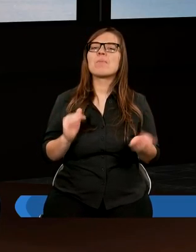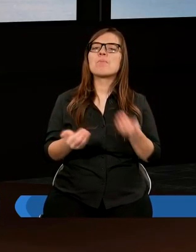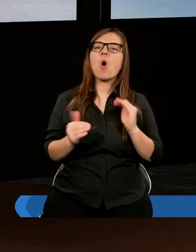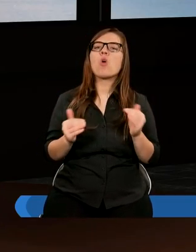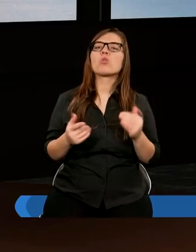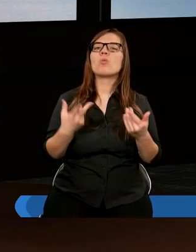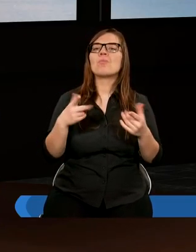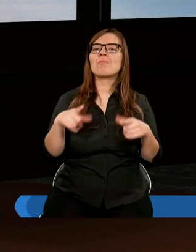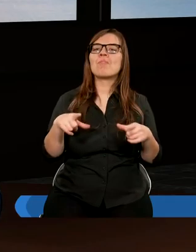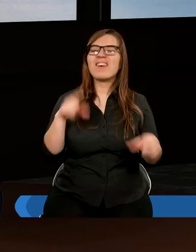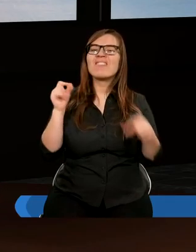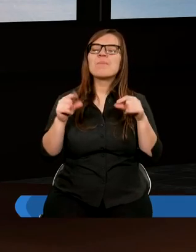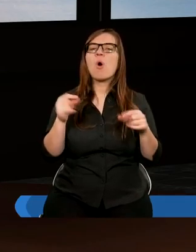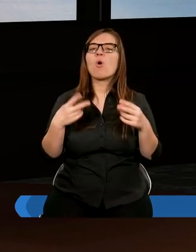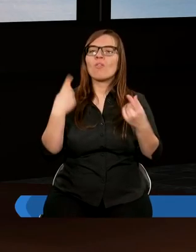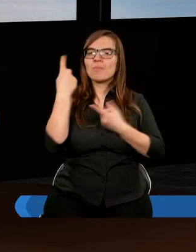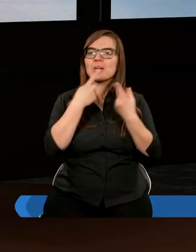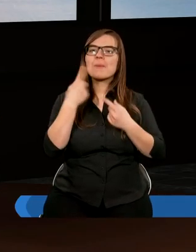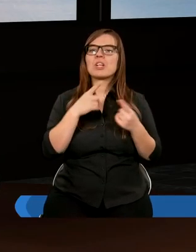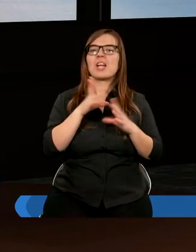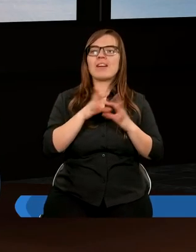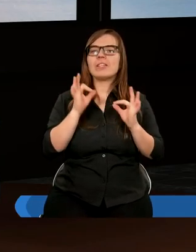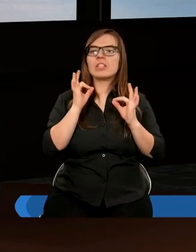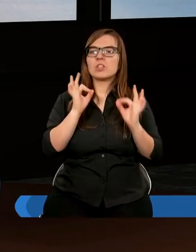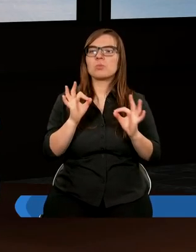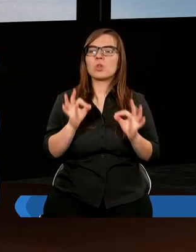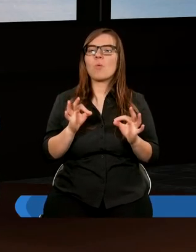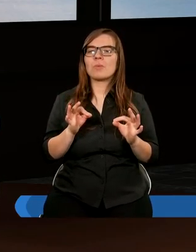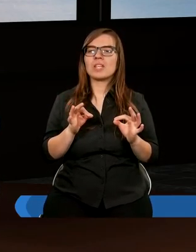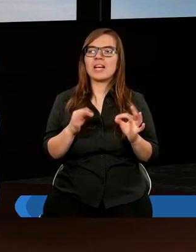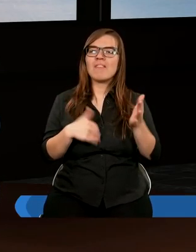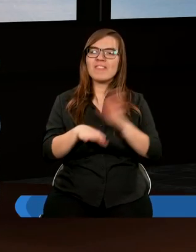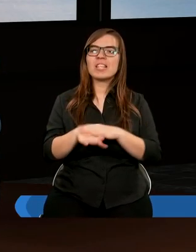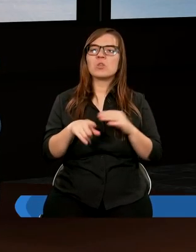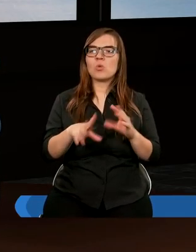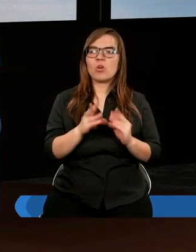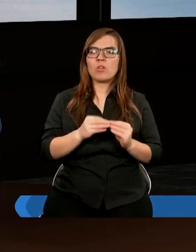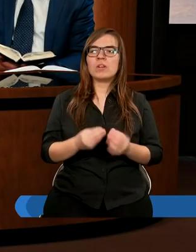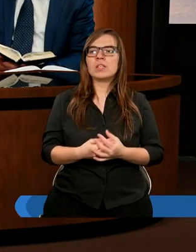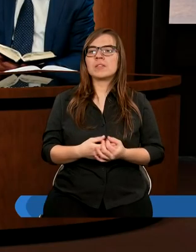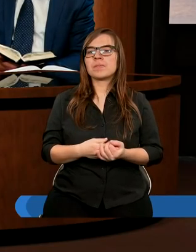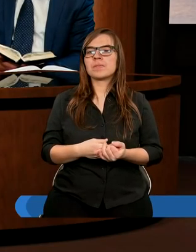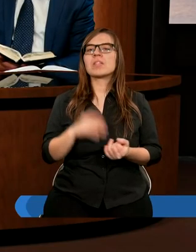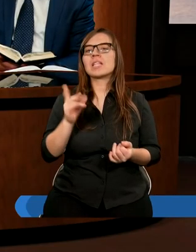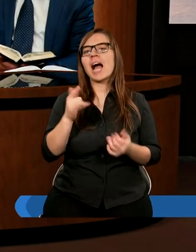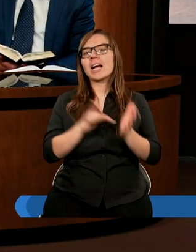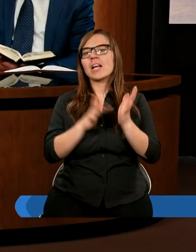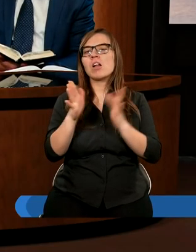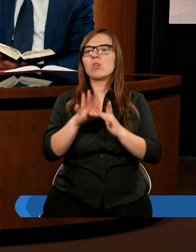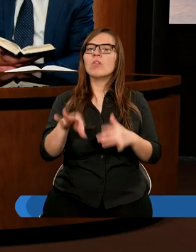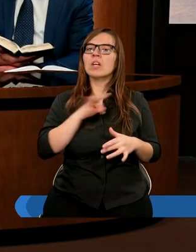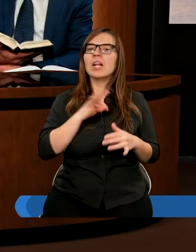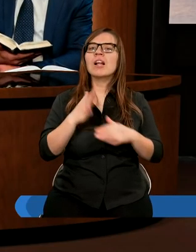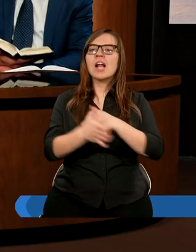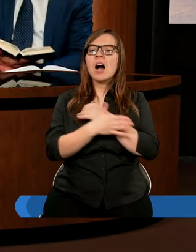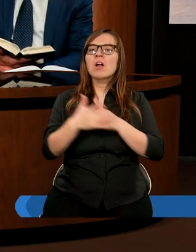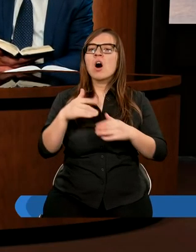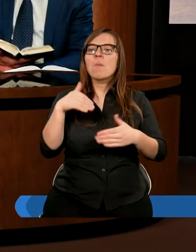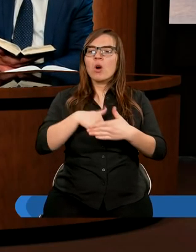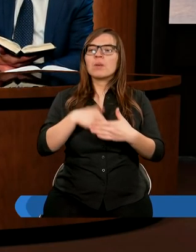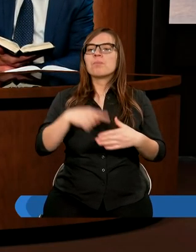to postawić każda na swoim miejscu. I w tym momencie wszystkie inne rzeczy też tak samo się ułoży. Tak jak Pan Jezus w swojej takiej zasadzie